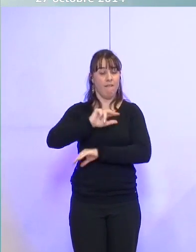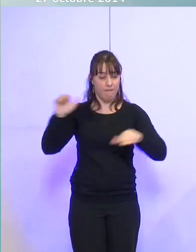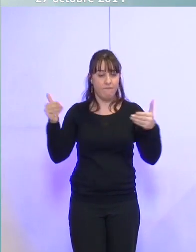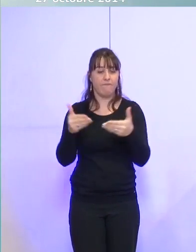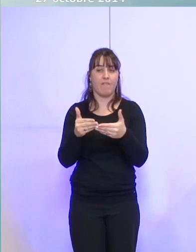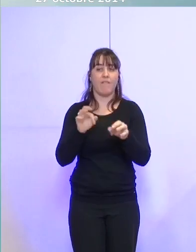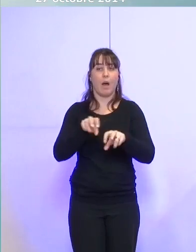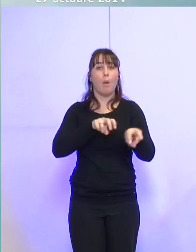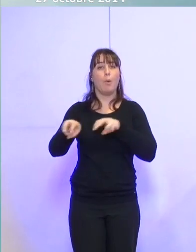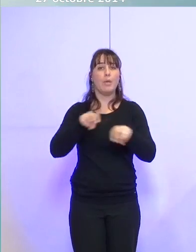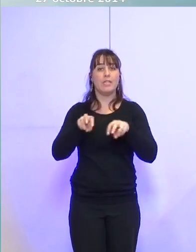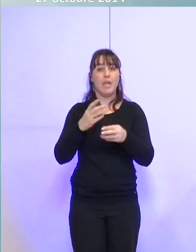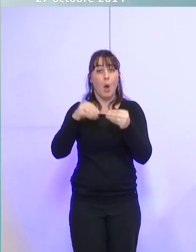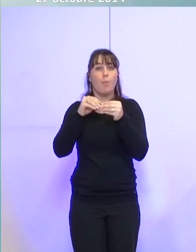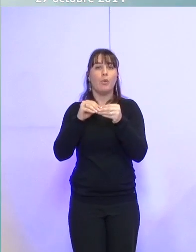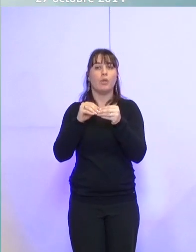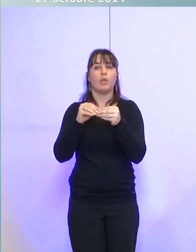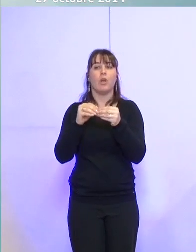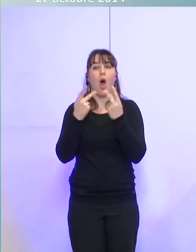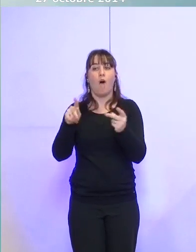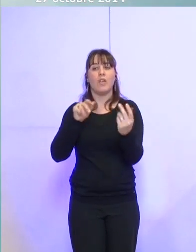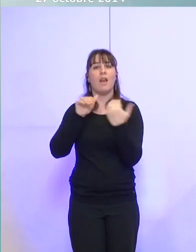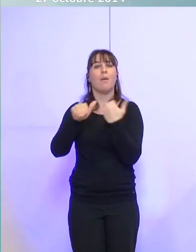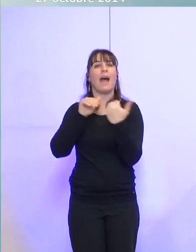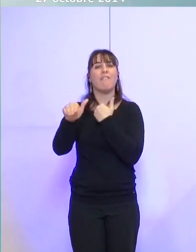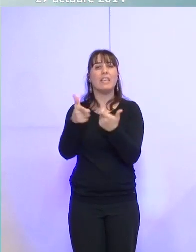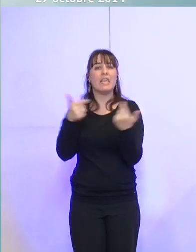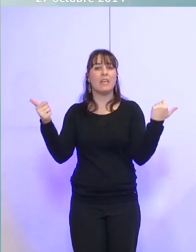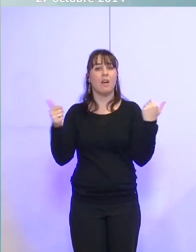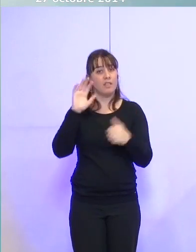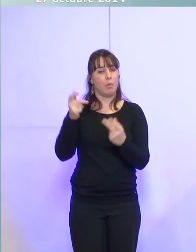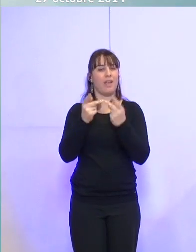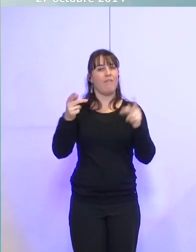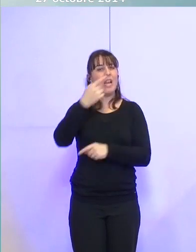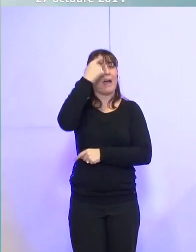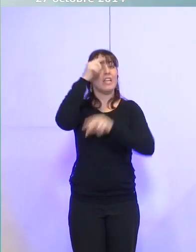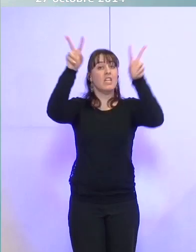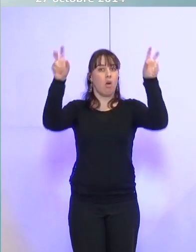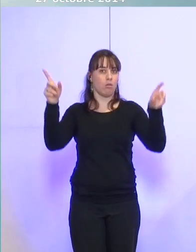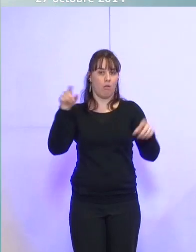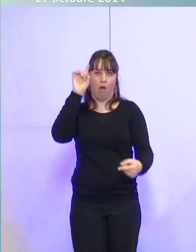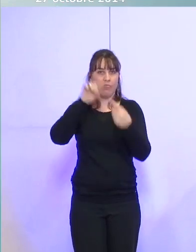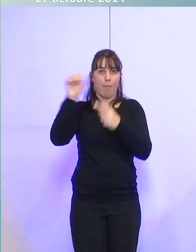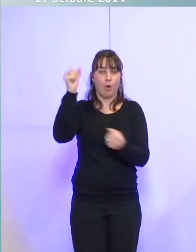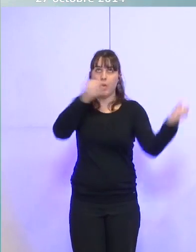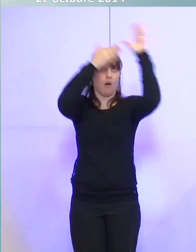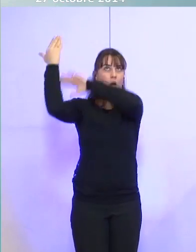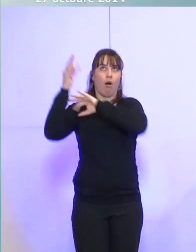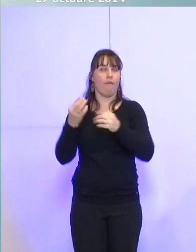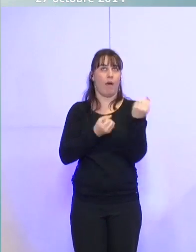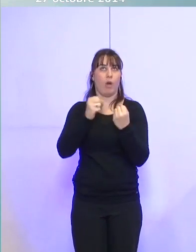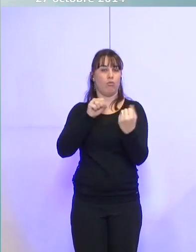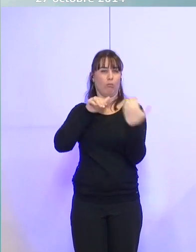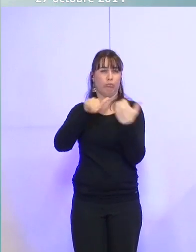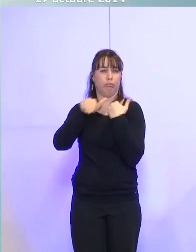les mobilités et le trafic en ville. Et quand on parle de ville intelligente aujourd'hui, ça fait partie souvent des sujets immédiatement mis sur la table. Disons-le